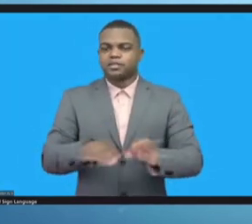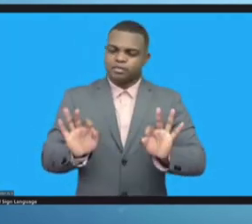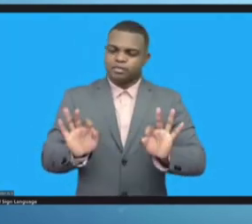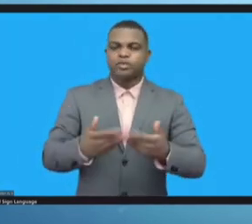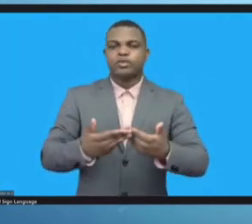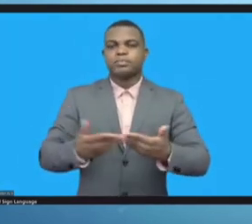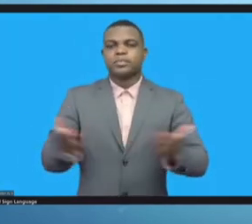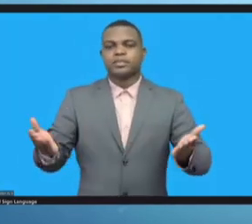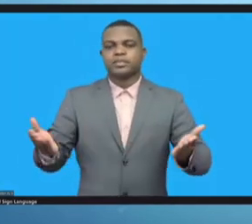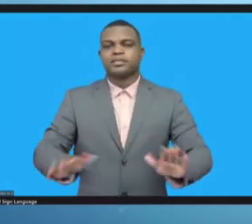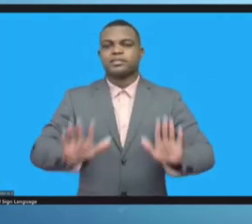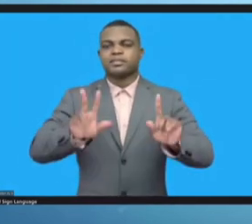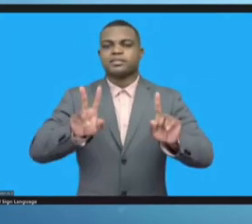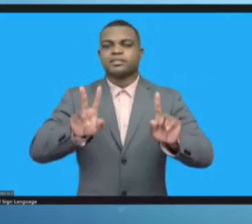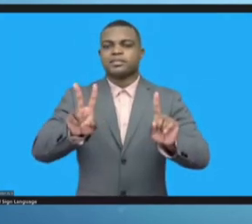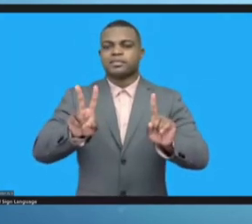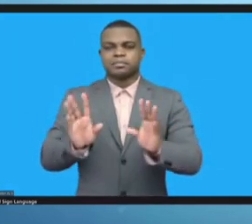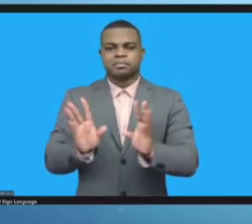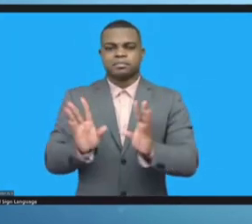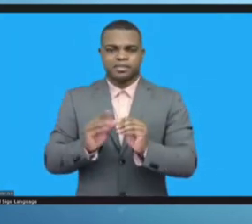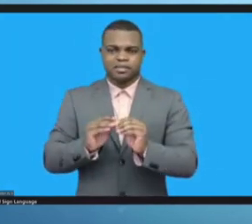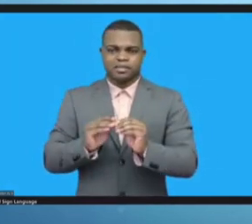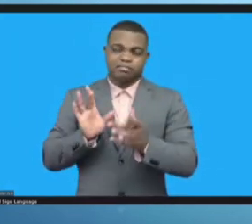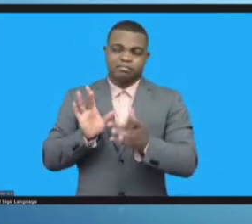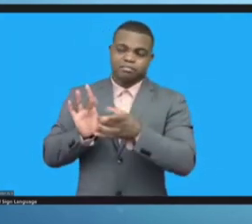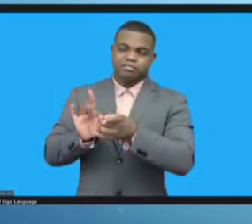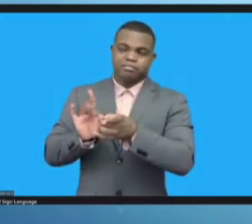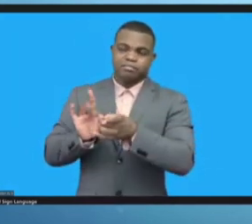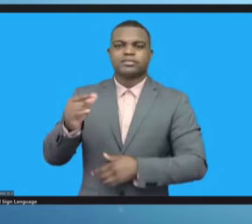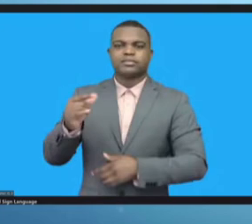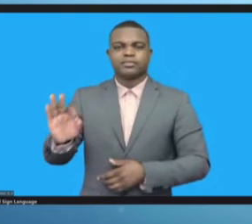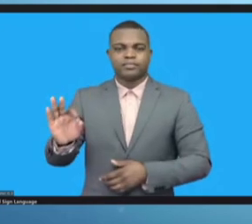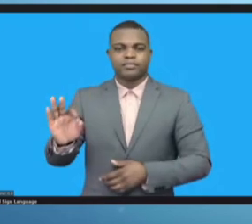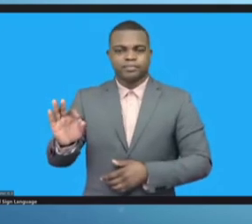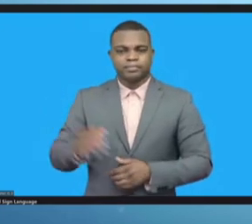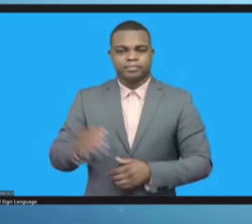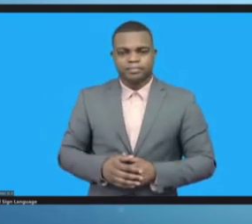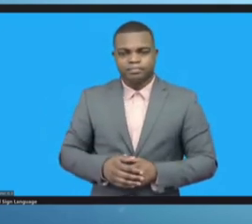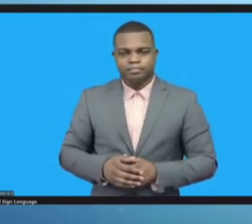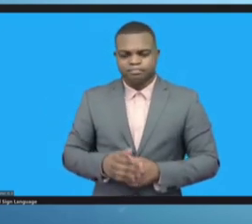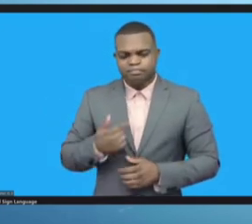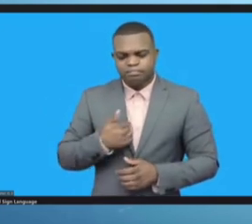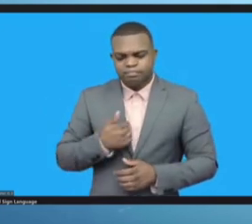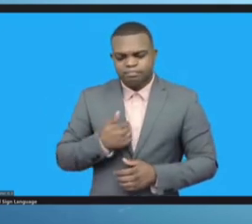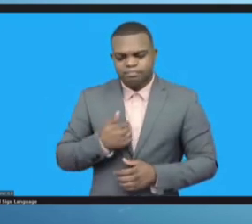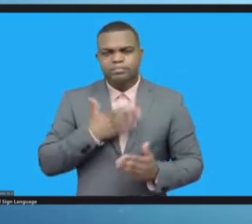général pour son discours ci-contre.